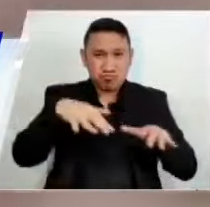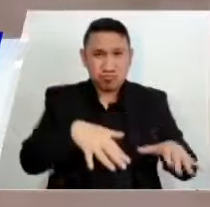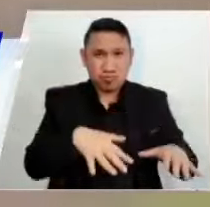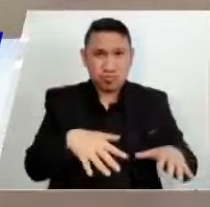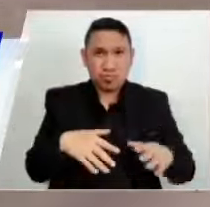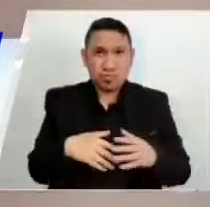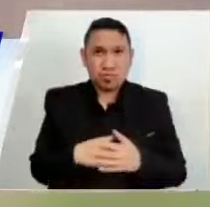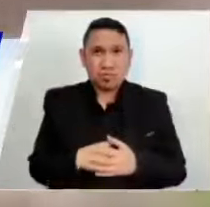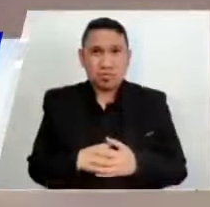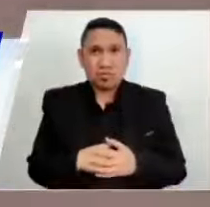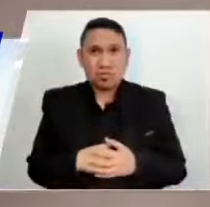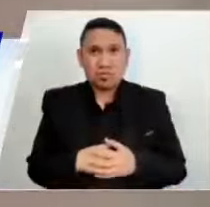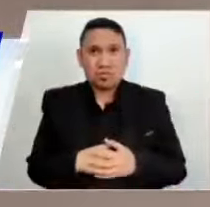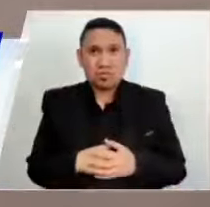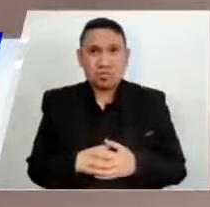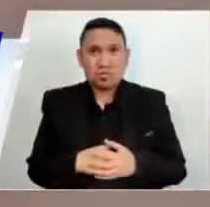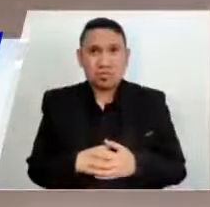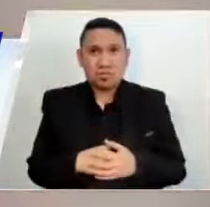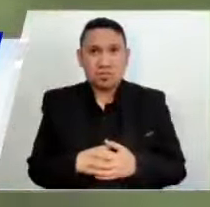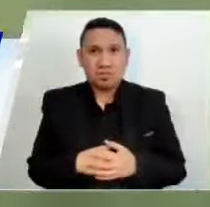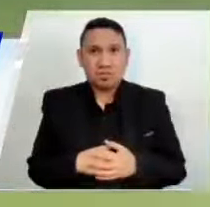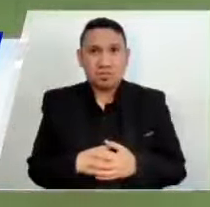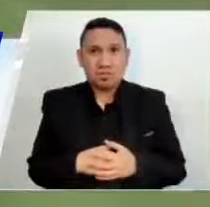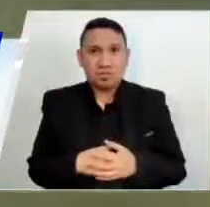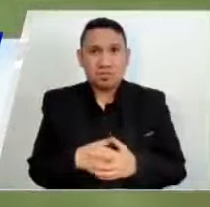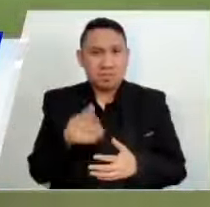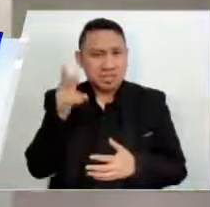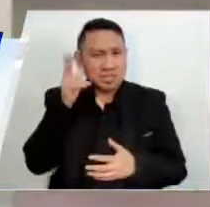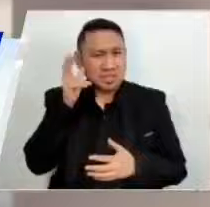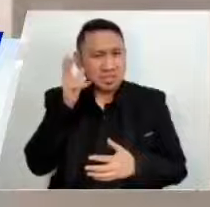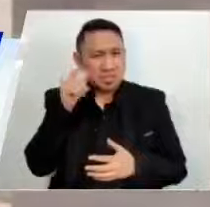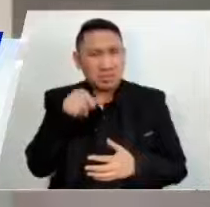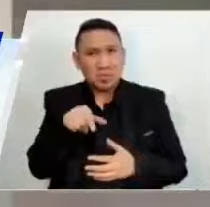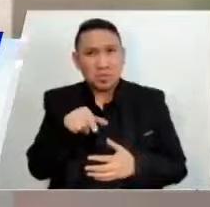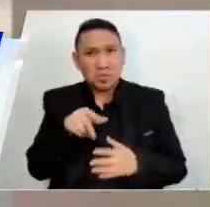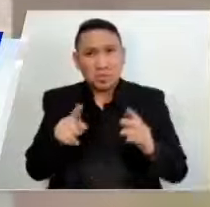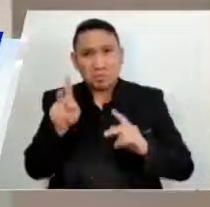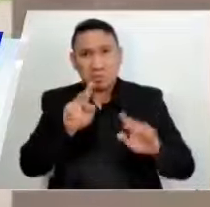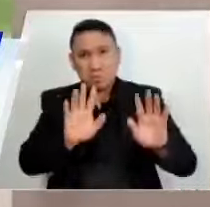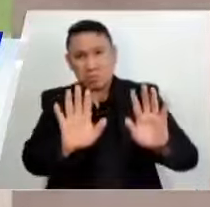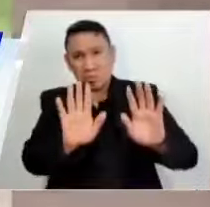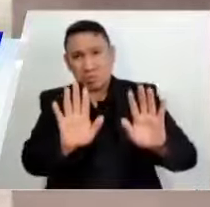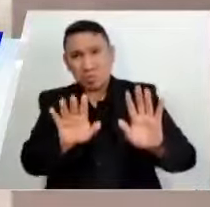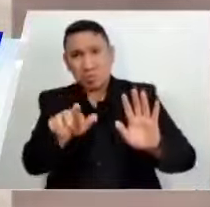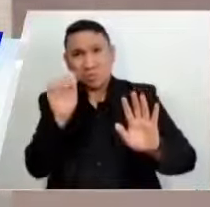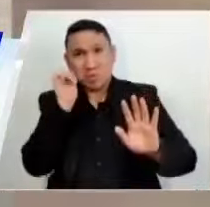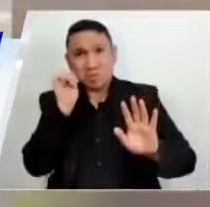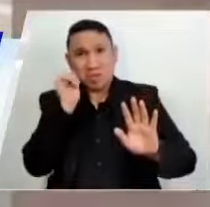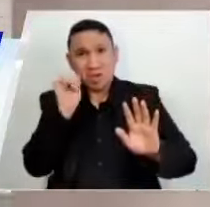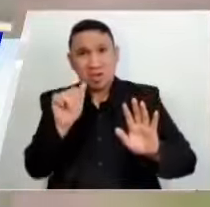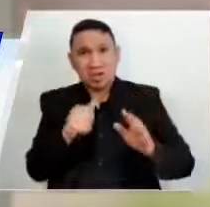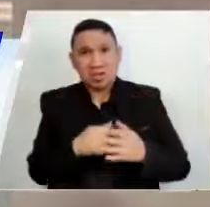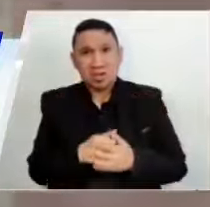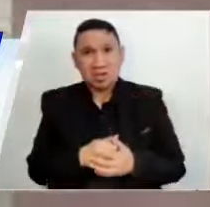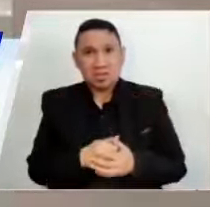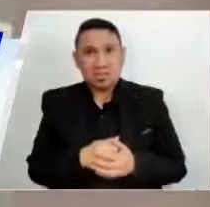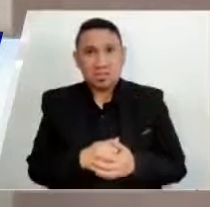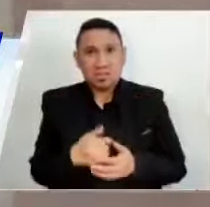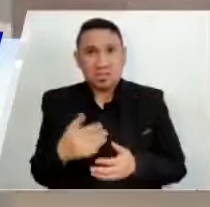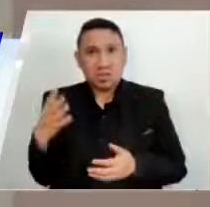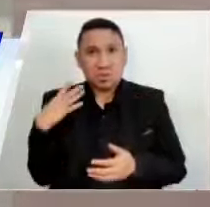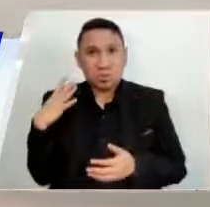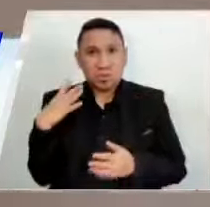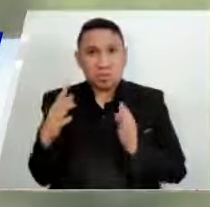bayan ng mawab gin maririnig pa na pinatabi ng mga residente ang isang babae na nag-aabang noon ng bus na